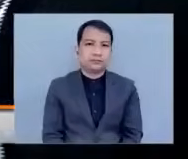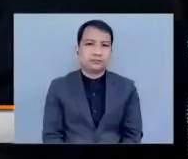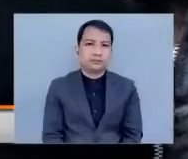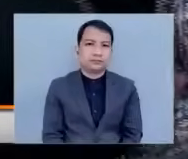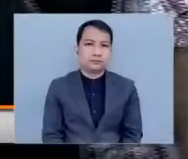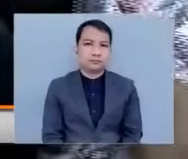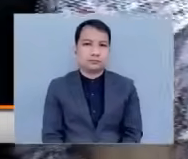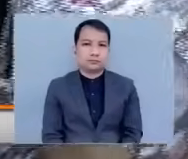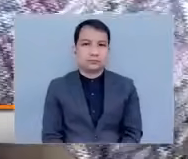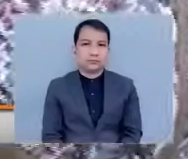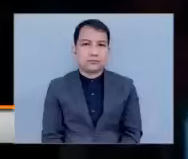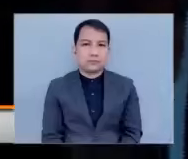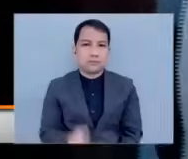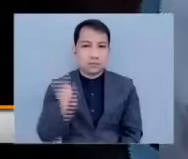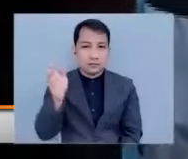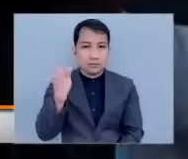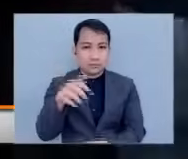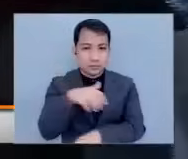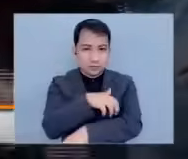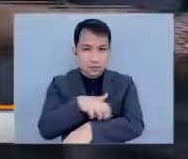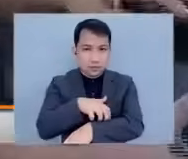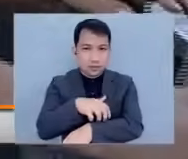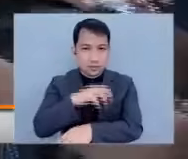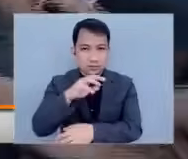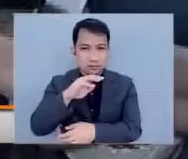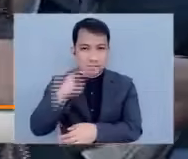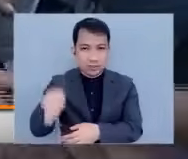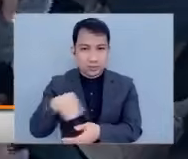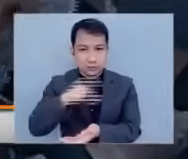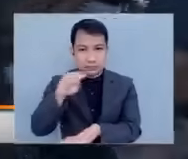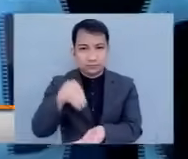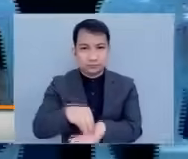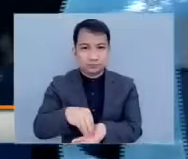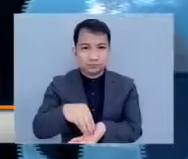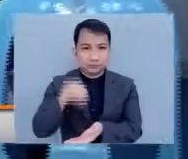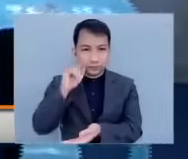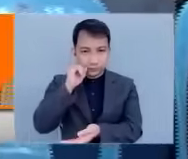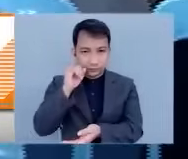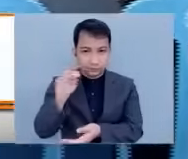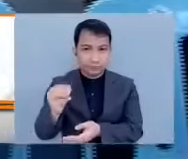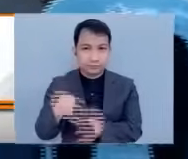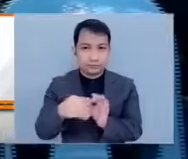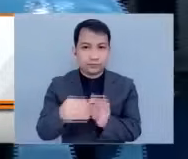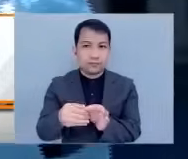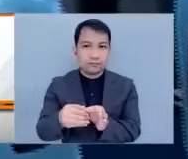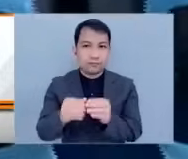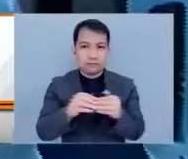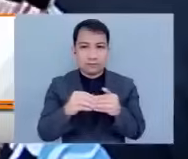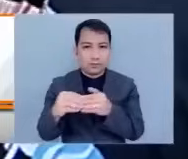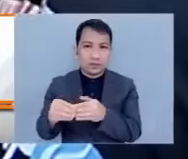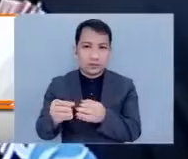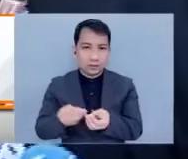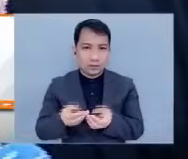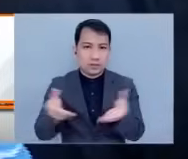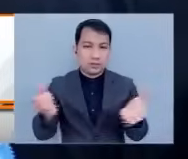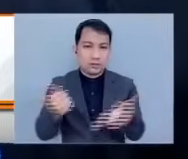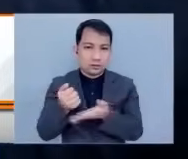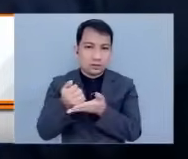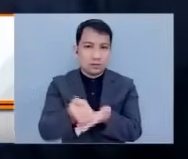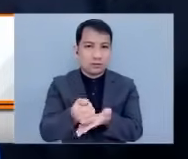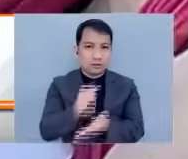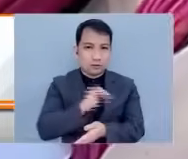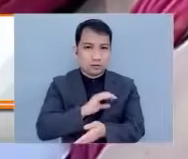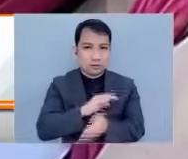Nag-ikot sa Makati, Maynila at Mandaluyong sa Senator Aimee Marcos ngayong araw. Yan ay para pangunahan ng pamamahagi ng ayuda sa mga benepisyaryo ng